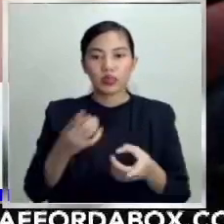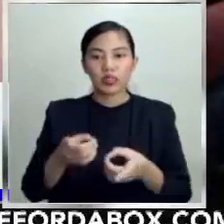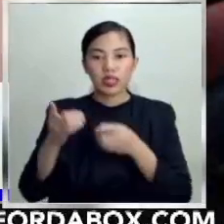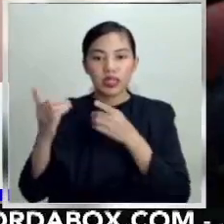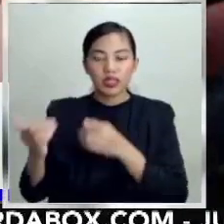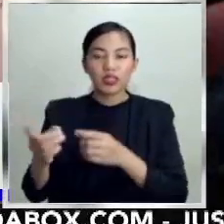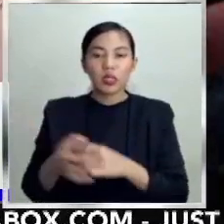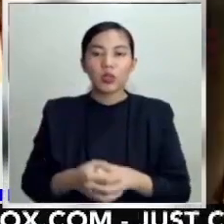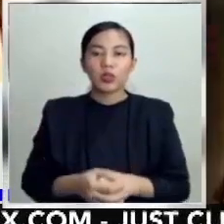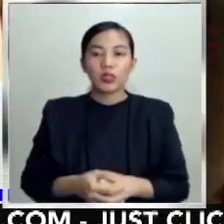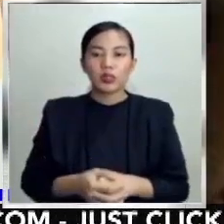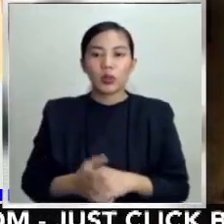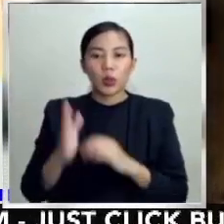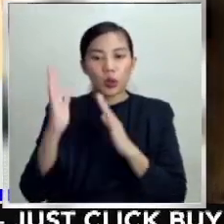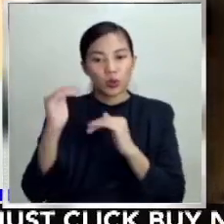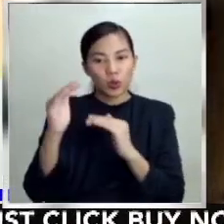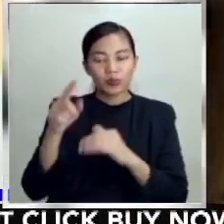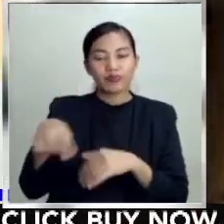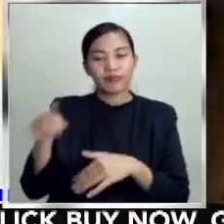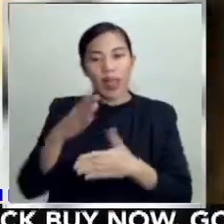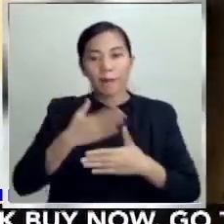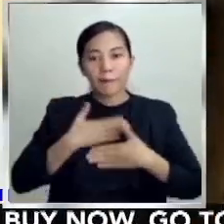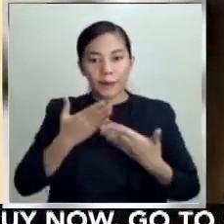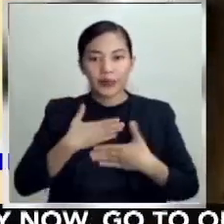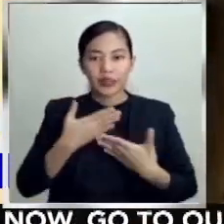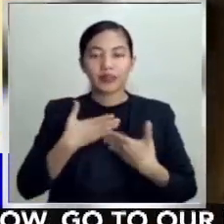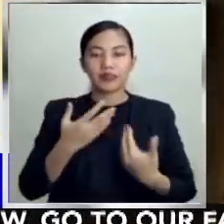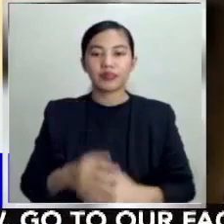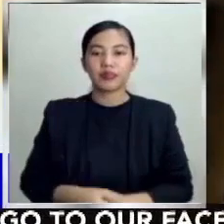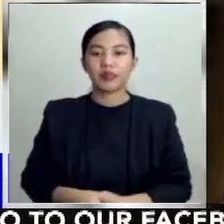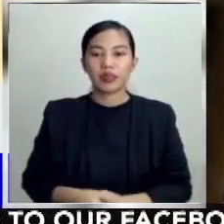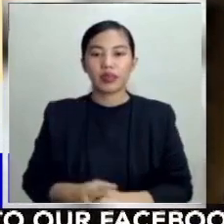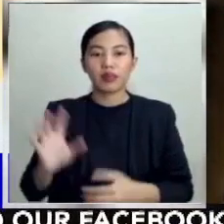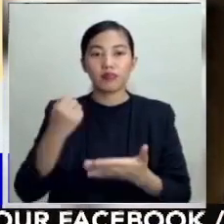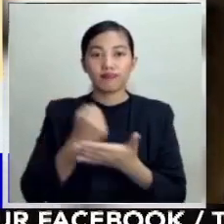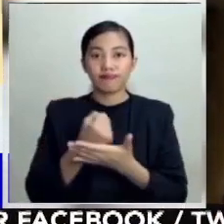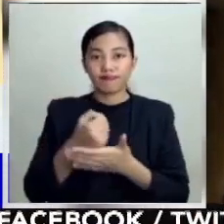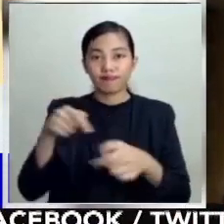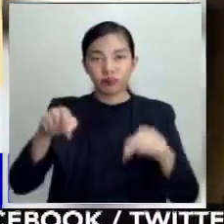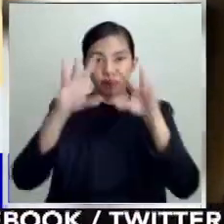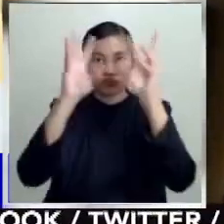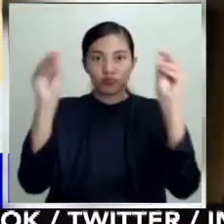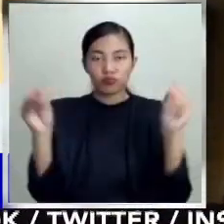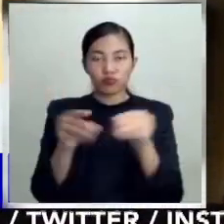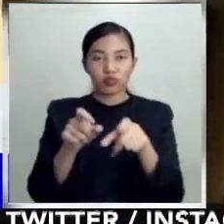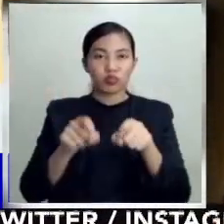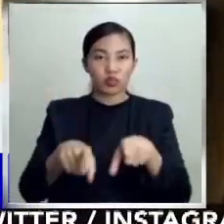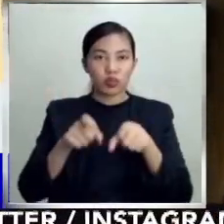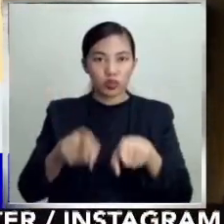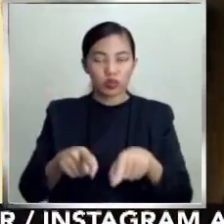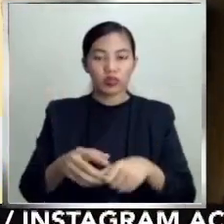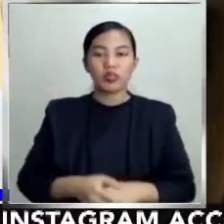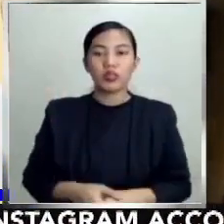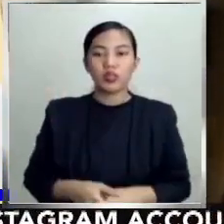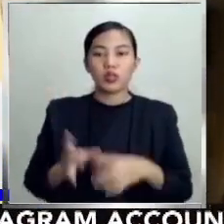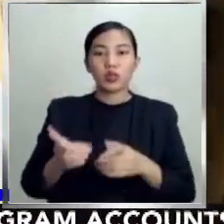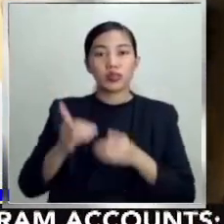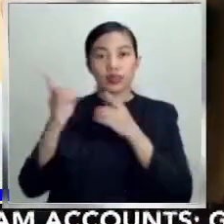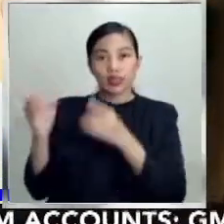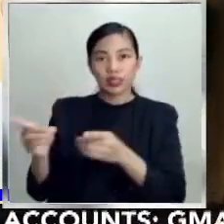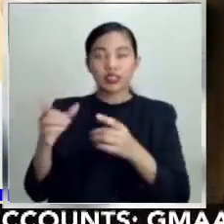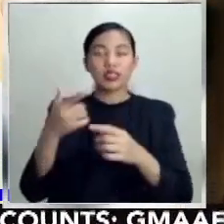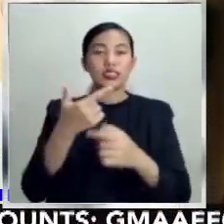make somebody else happy. Proceeds of the Noel Bazaar tickets are set to go to GMA Kapuso Foundation's